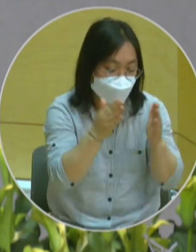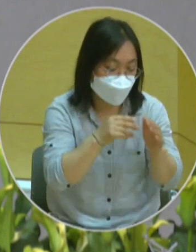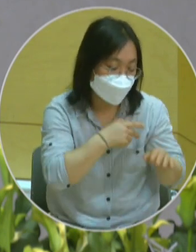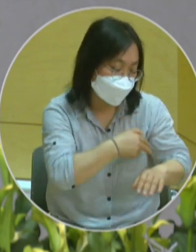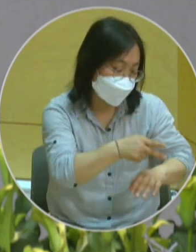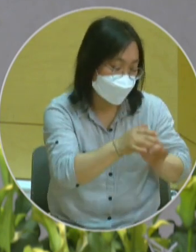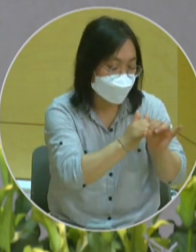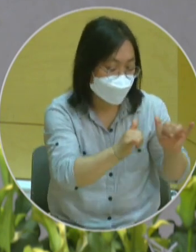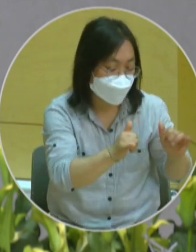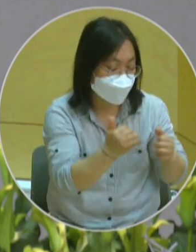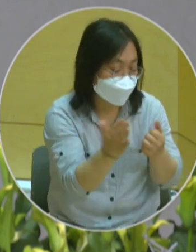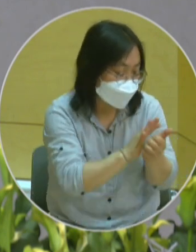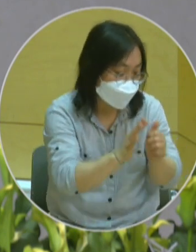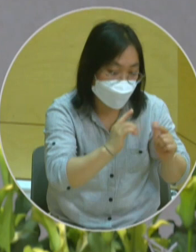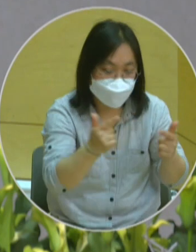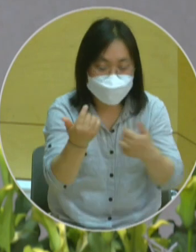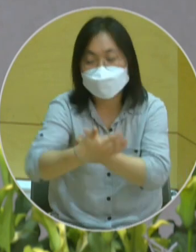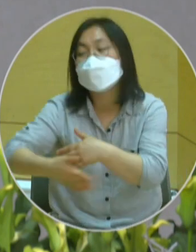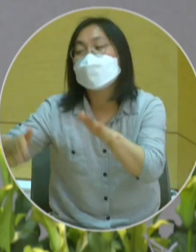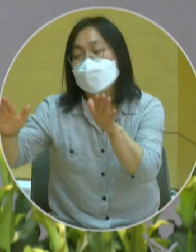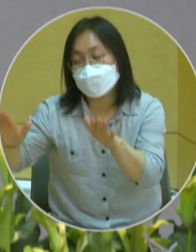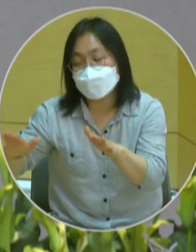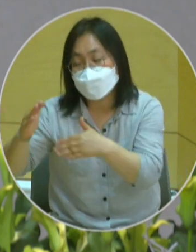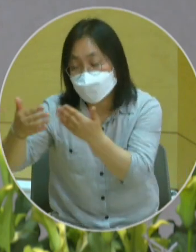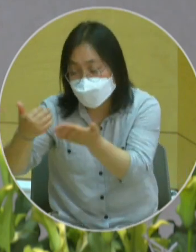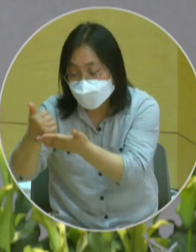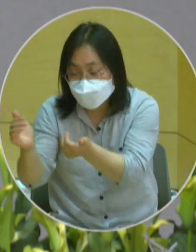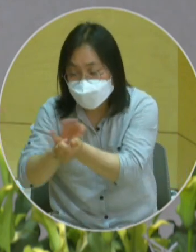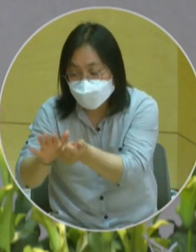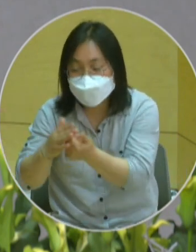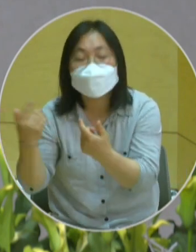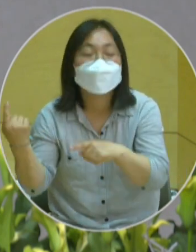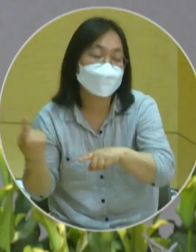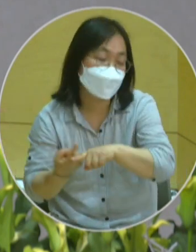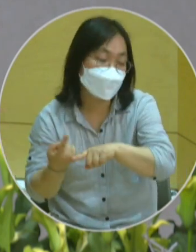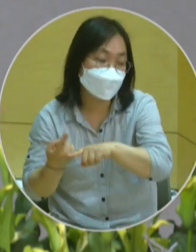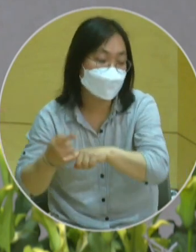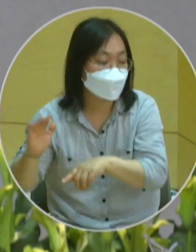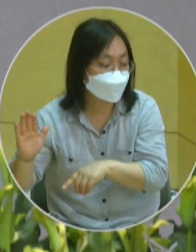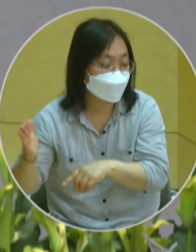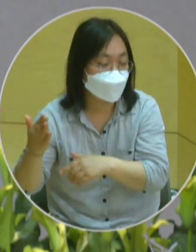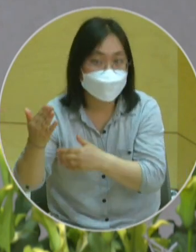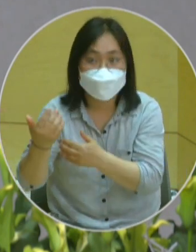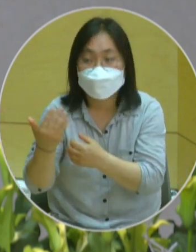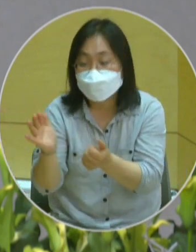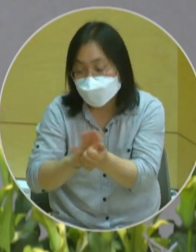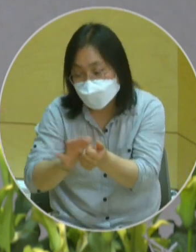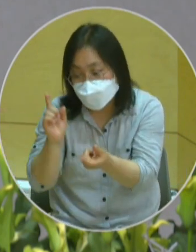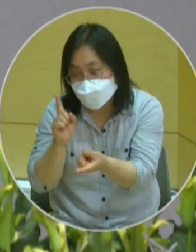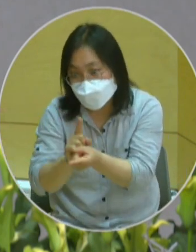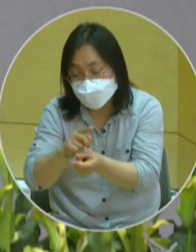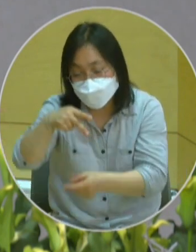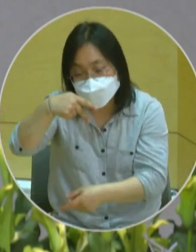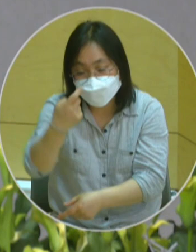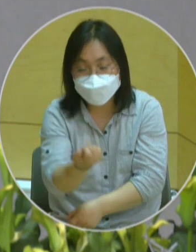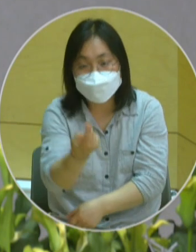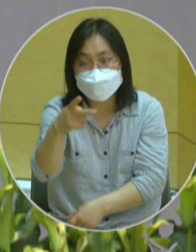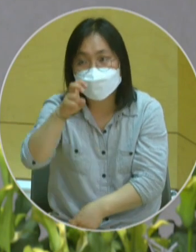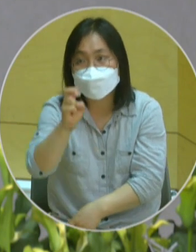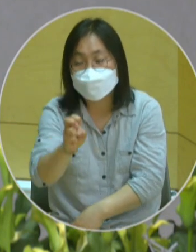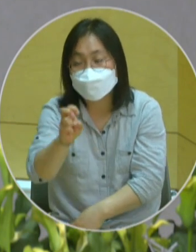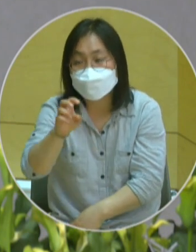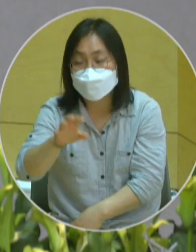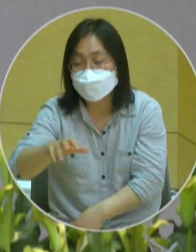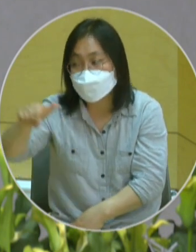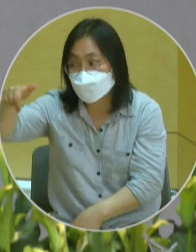천사들을 대접한 그 대접이 되었습니다. 대접을 받고 천사들은 이 소돔과 고모라 땅으로 가는데 하나님이